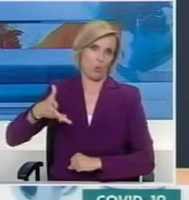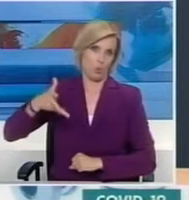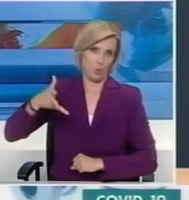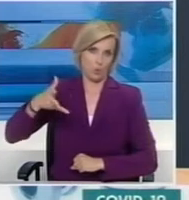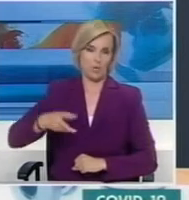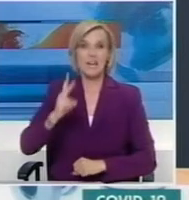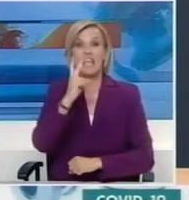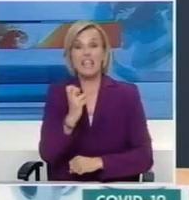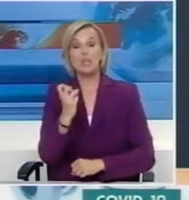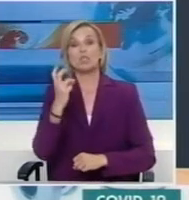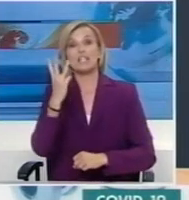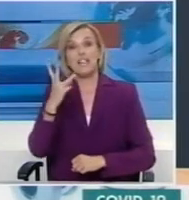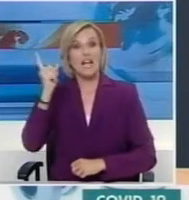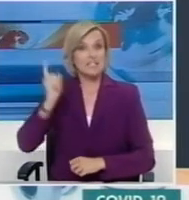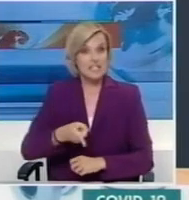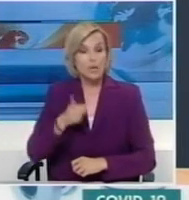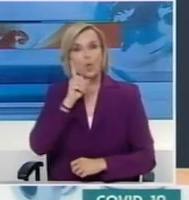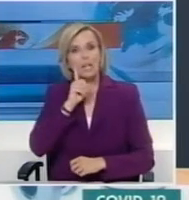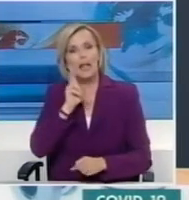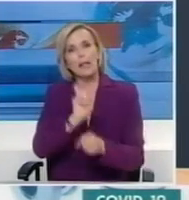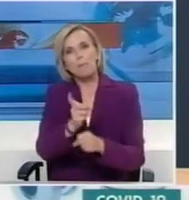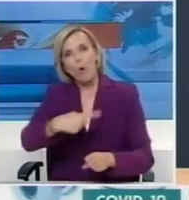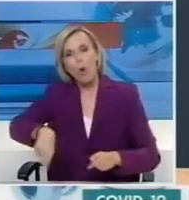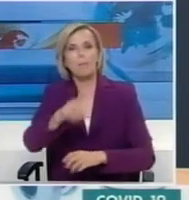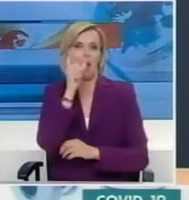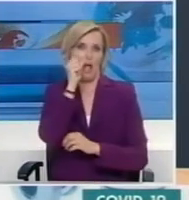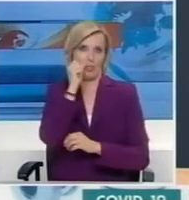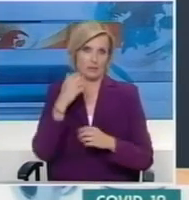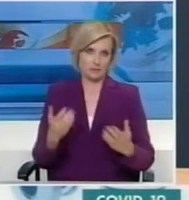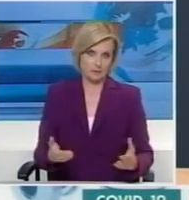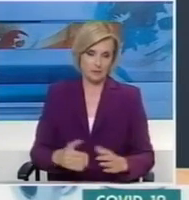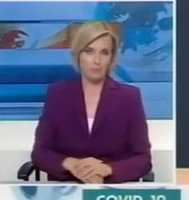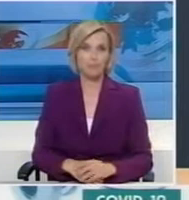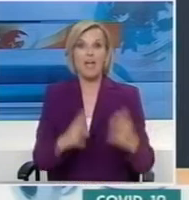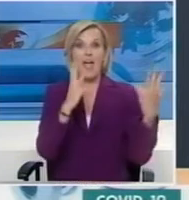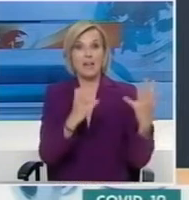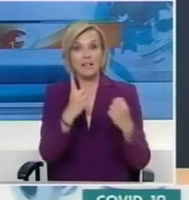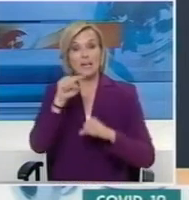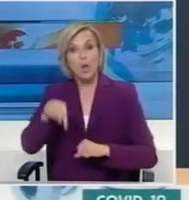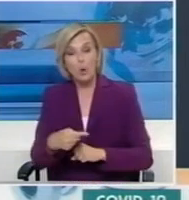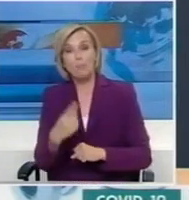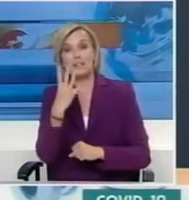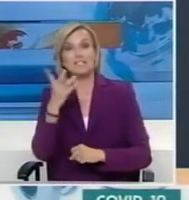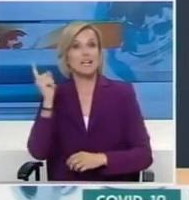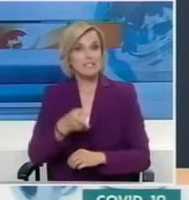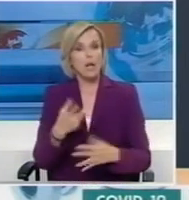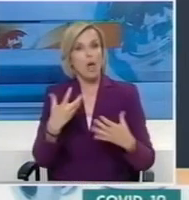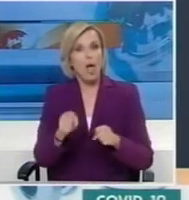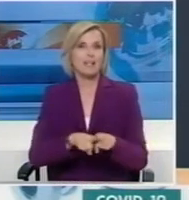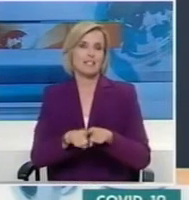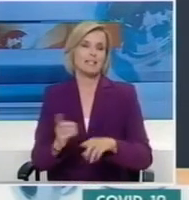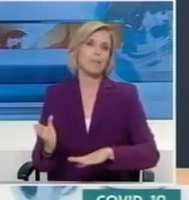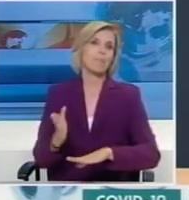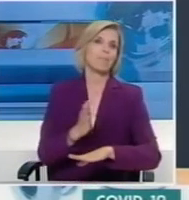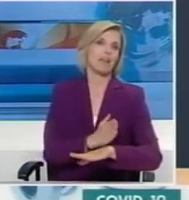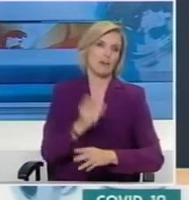Το 23% είναι γυναίκες και οι υπόλοιποι άνδρες. Το 91,4% έχει υποκείμενο